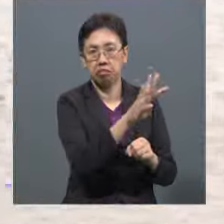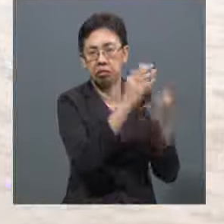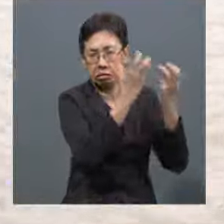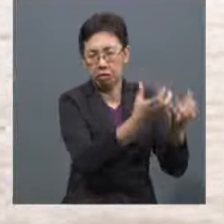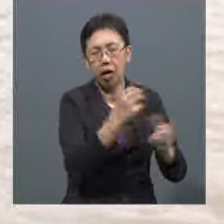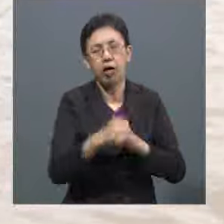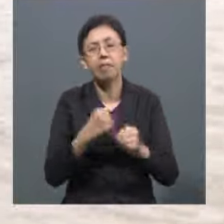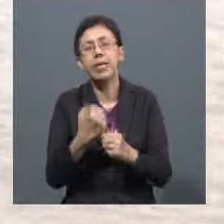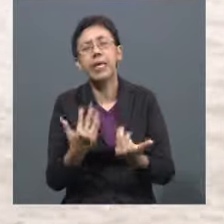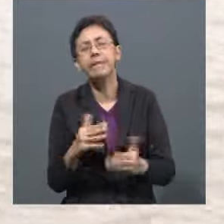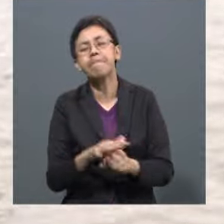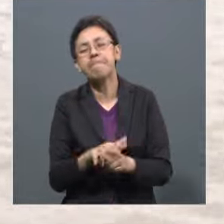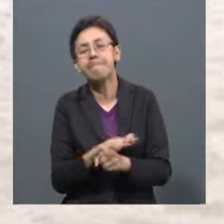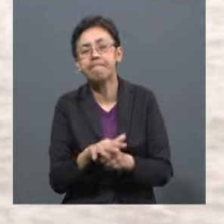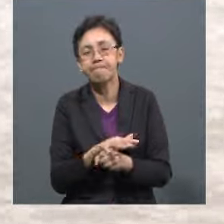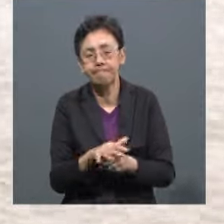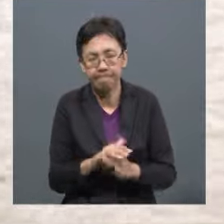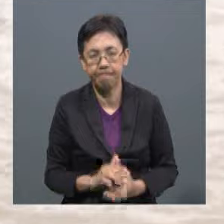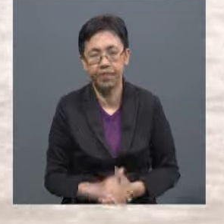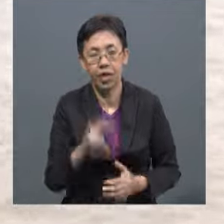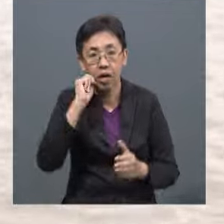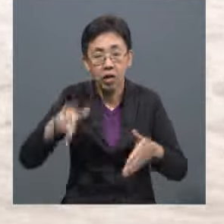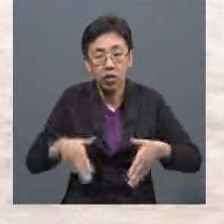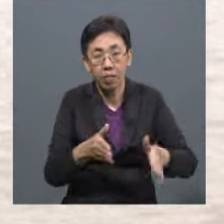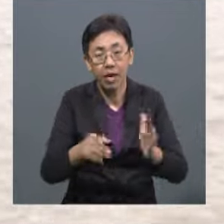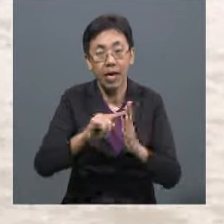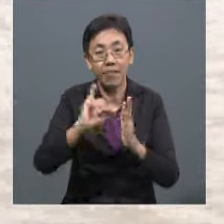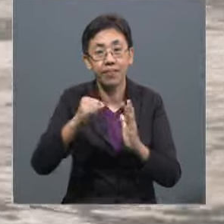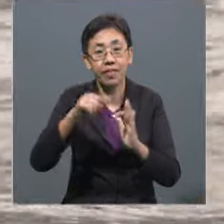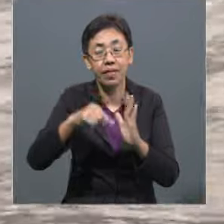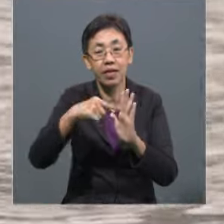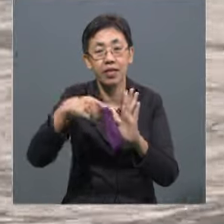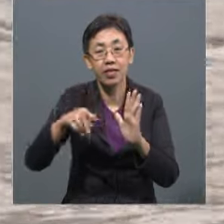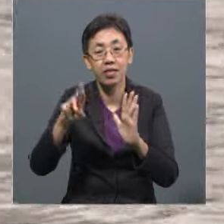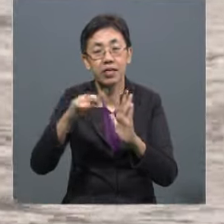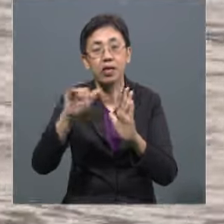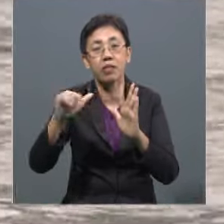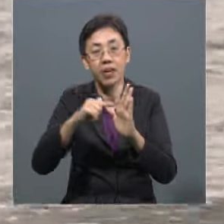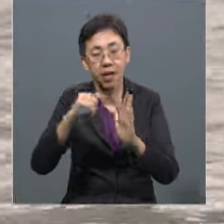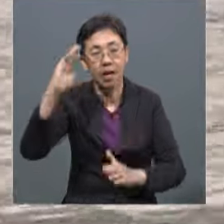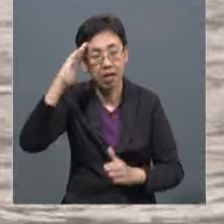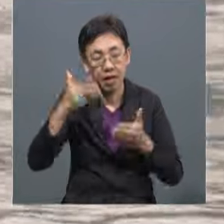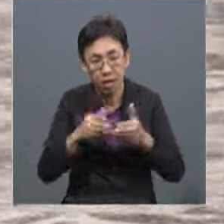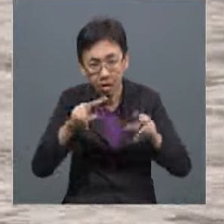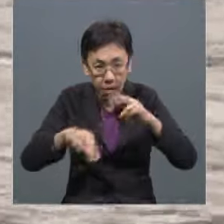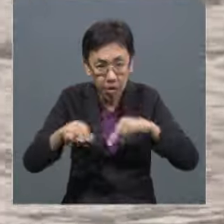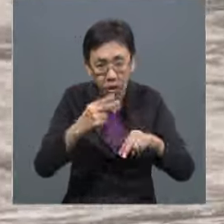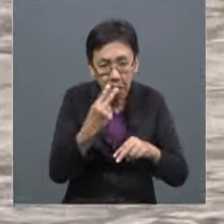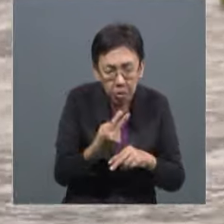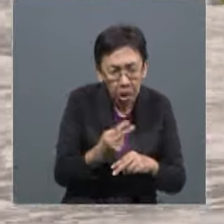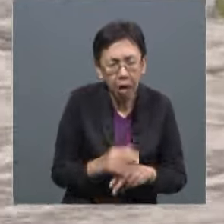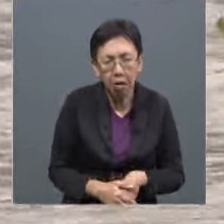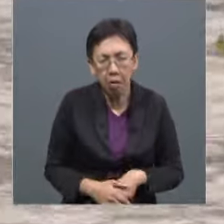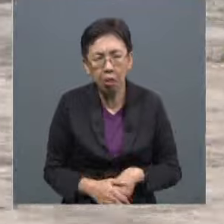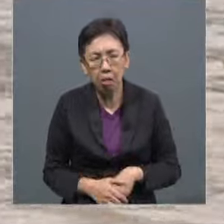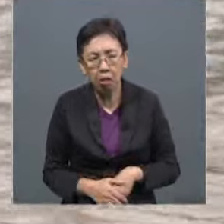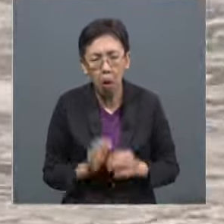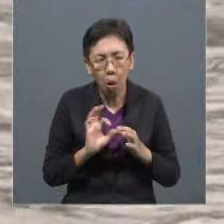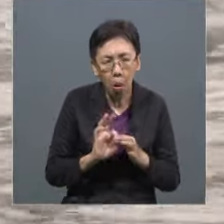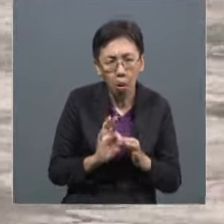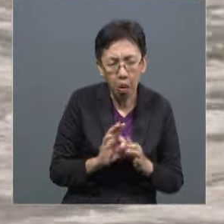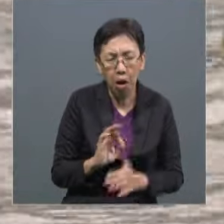ได้รายงานการสำรวจจุดเสี่ยงริมแม่น้ำเจ้าพระยานะกองทัพเรือเขาไปสำรวจมาปรากฏว่าเขาเจอหลายจุดที่เขาก็แสดงความ